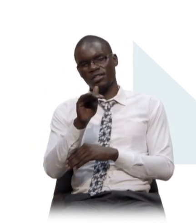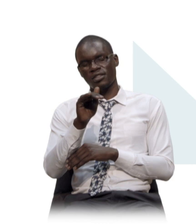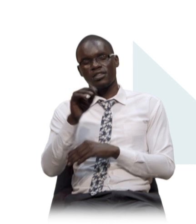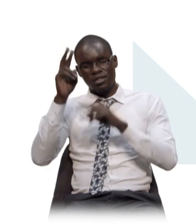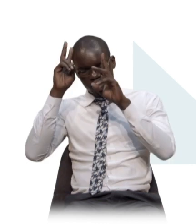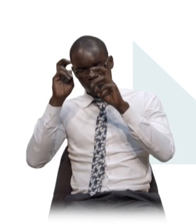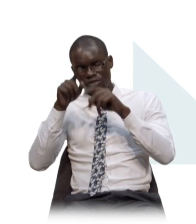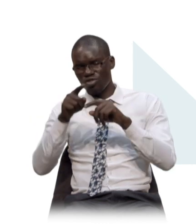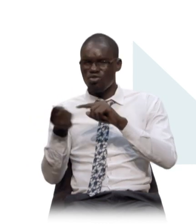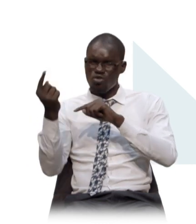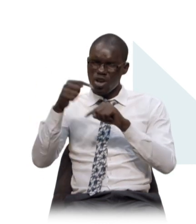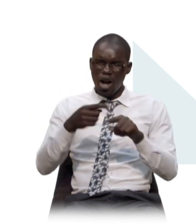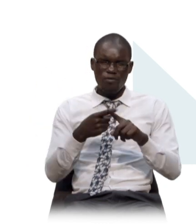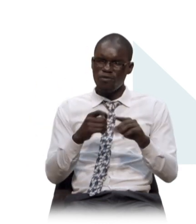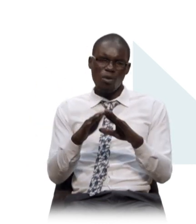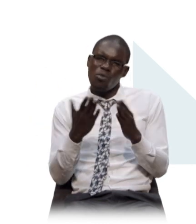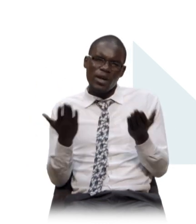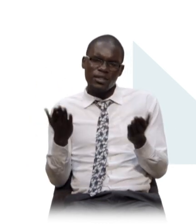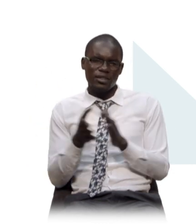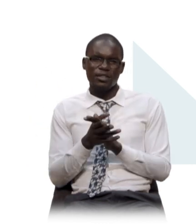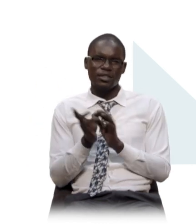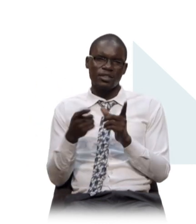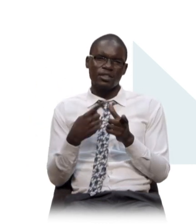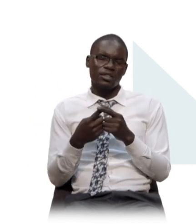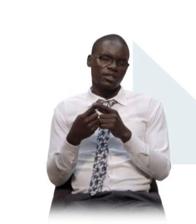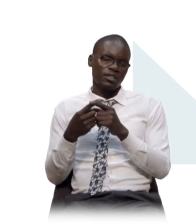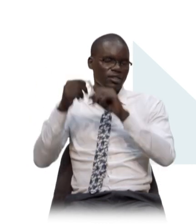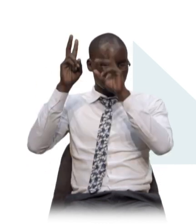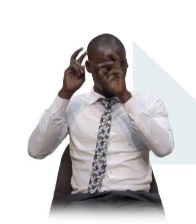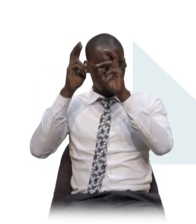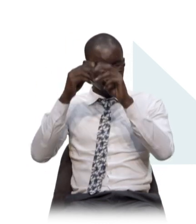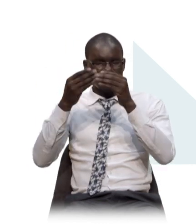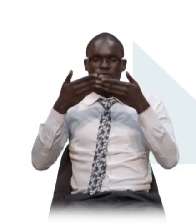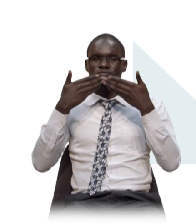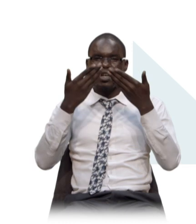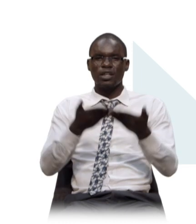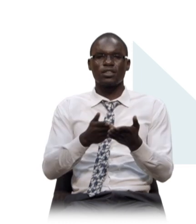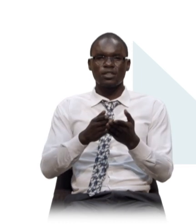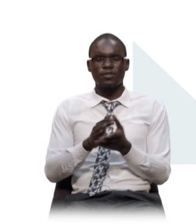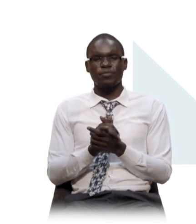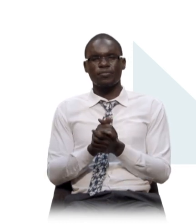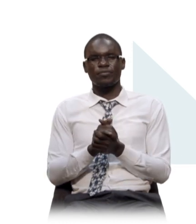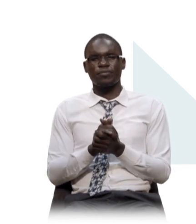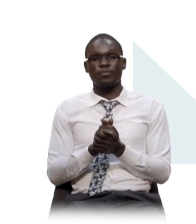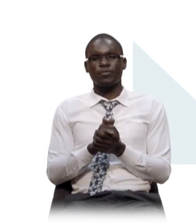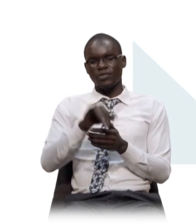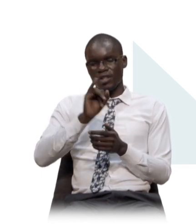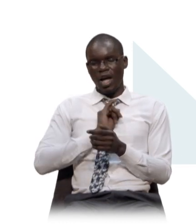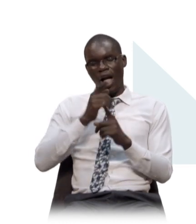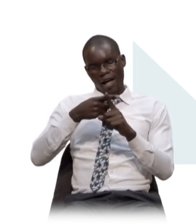Shetani, "Umetoka wapi wewe?" Ndipo Shetani akamjibu Bwana na akasema,